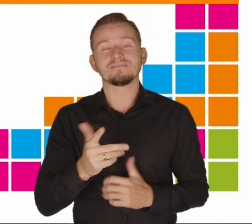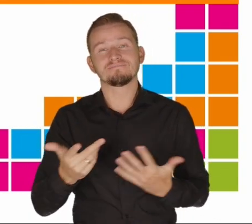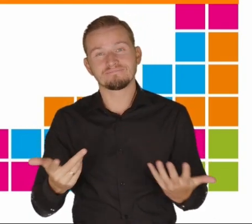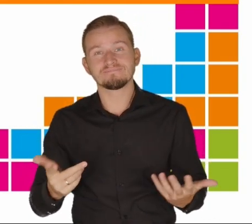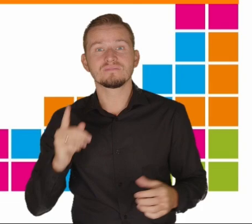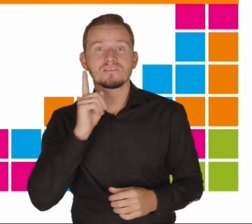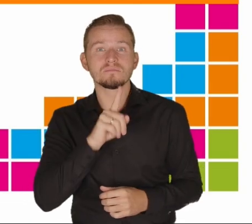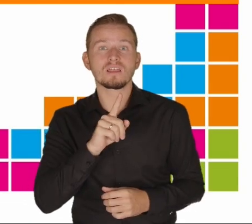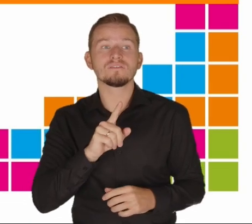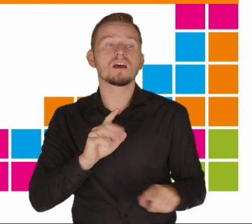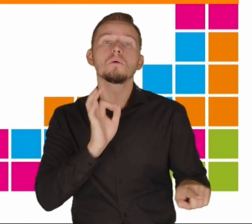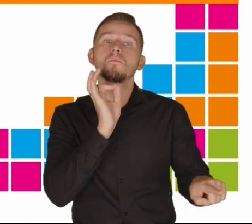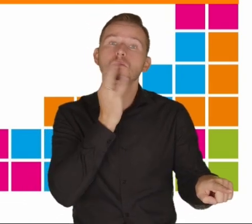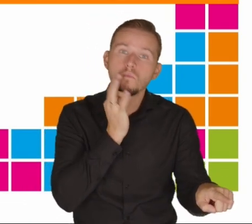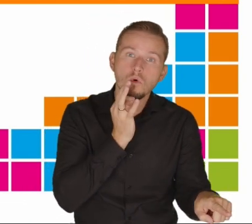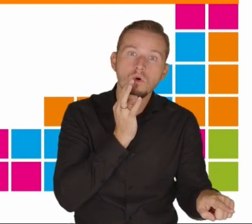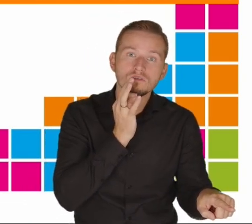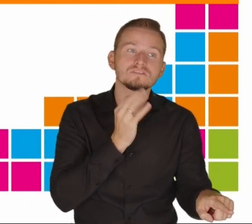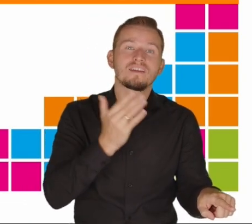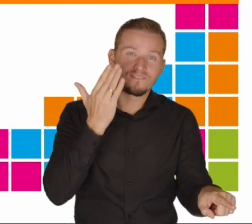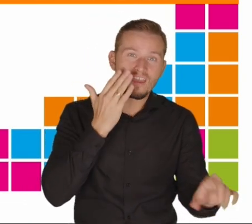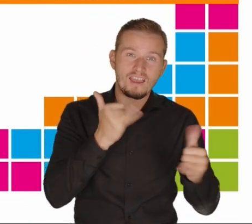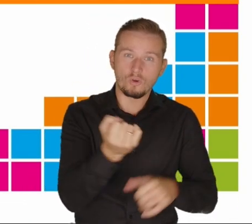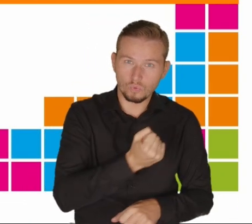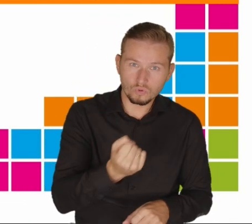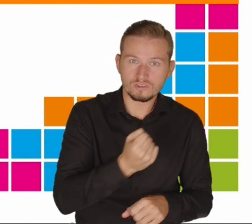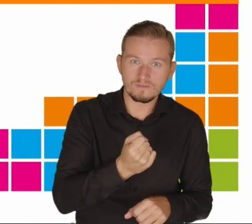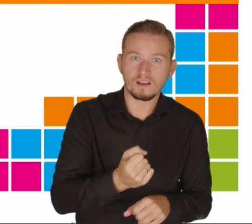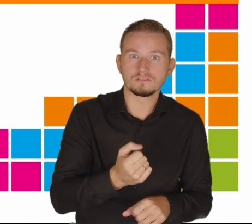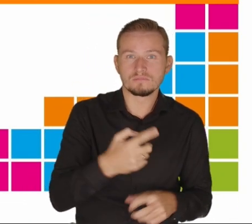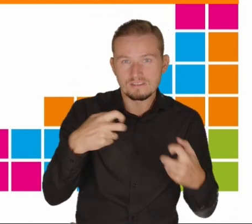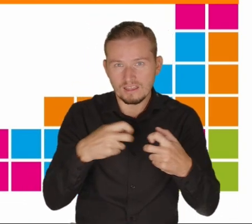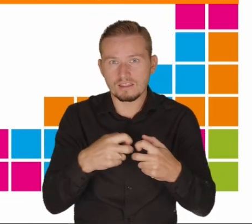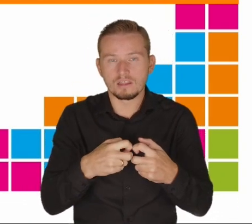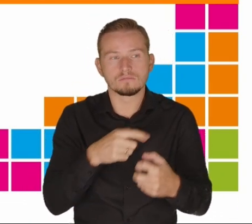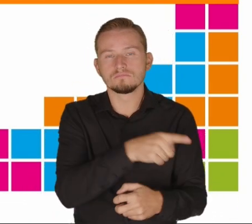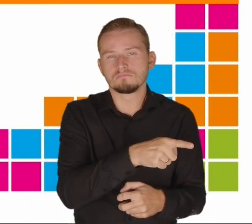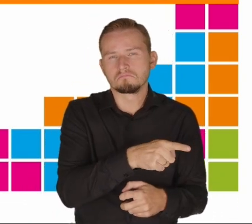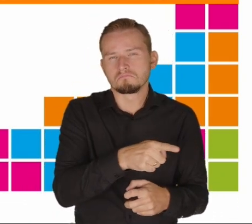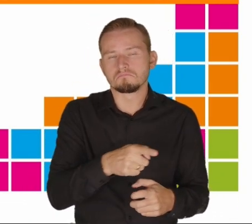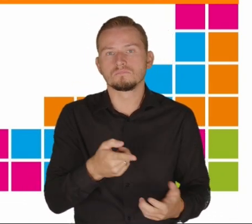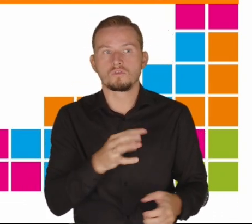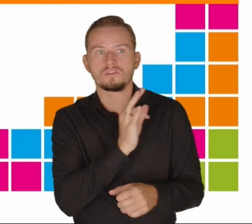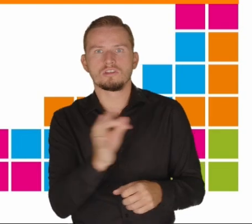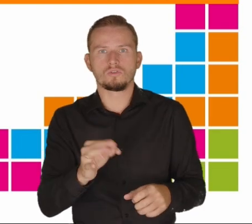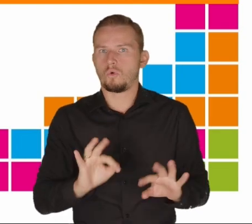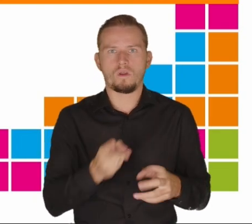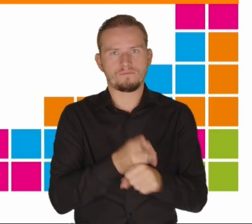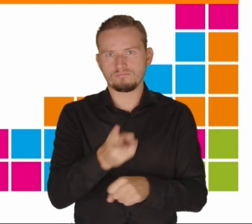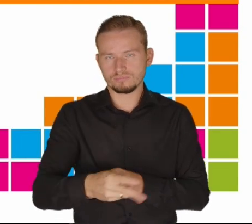zrobić, nawet jeśli jest młodsza i wie, jak korzystać z internetu. No